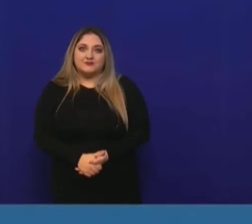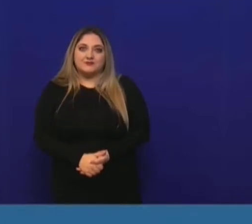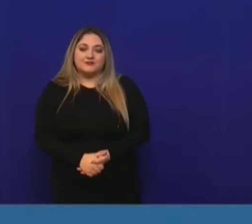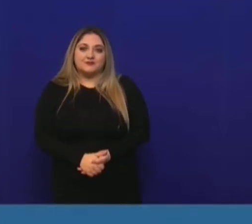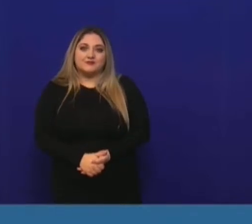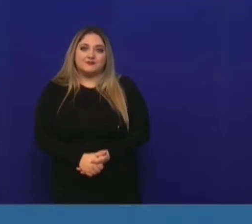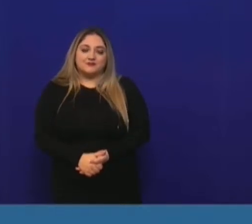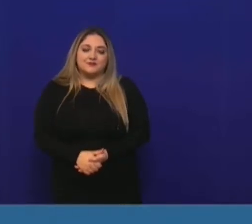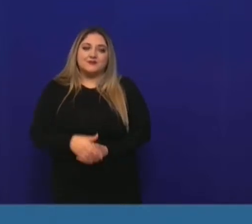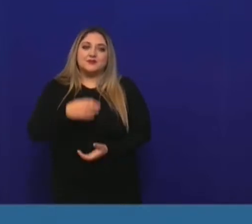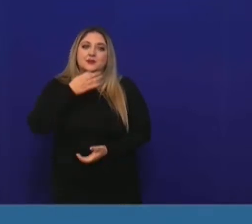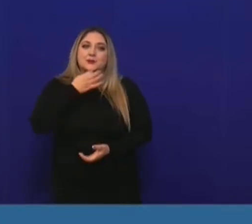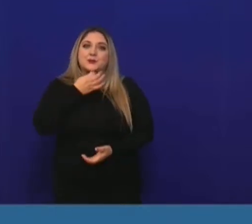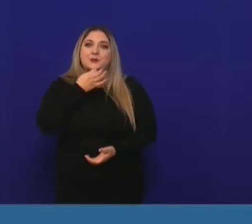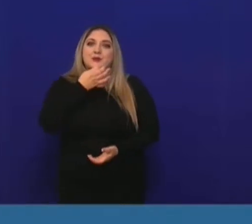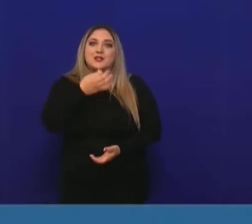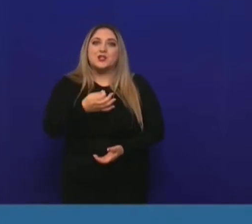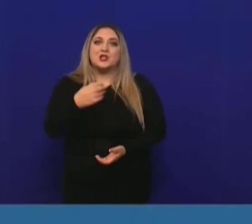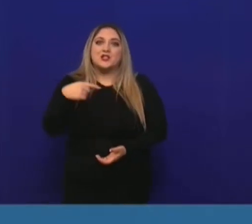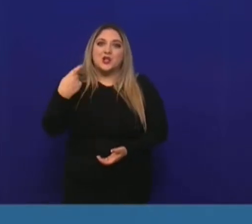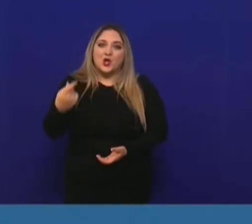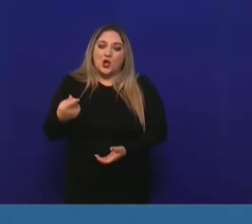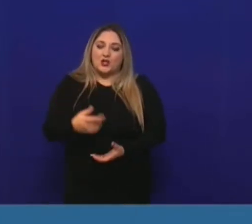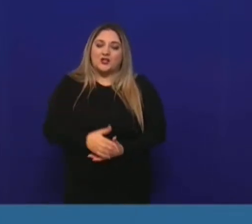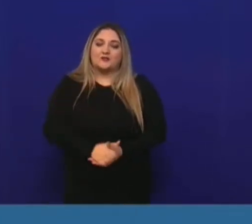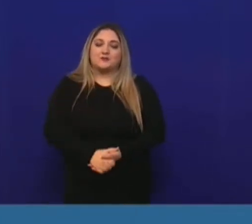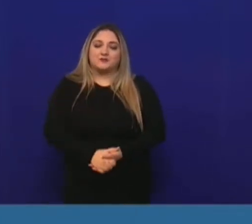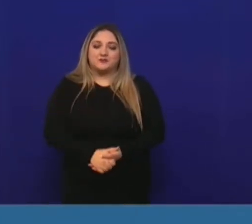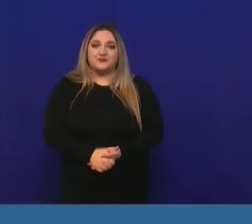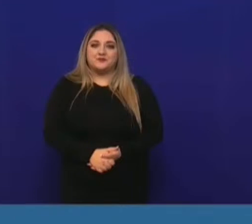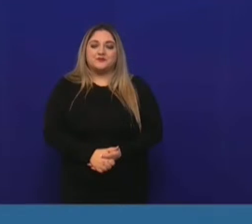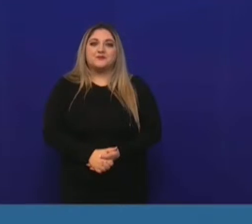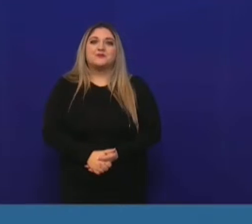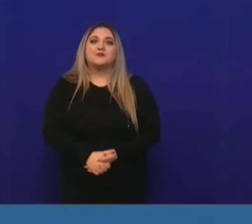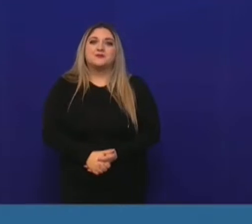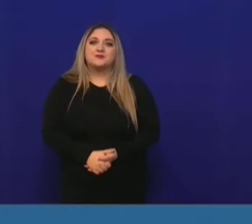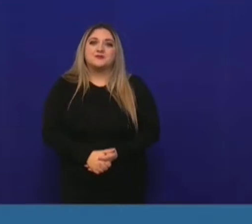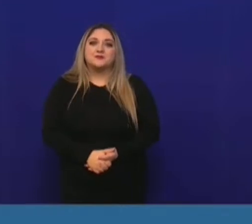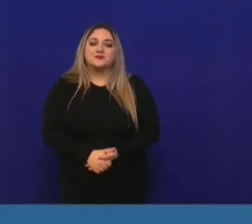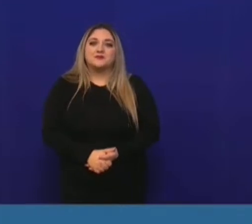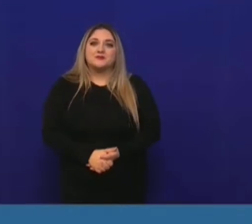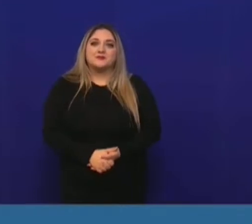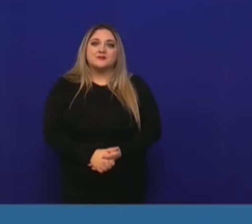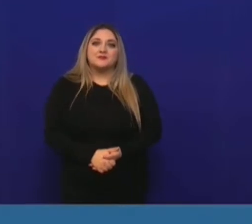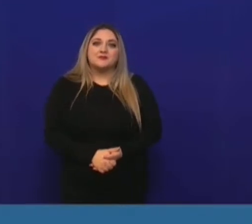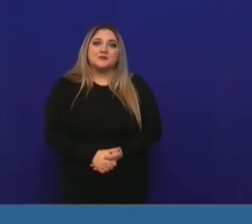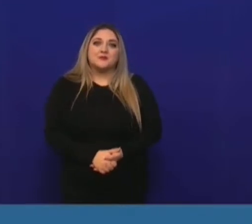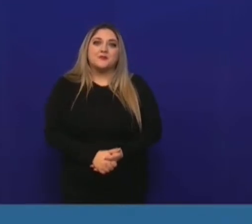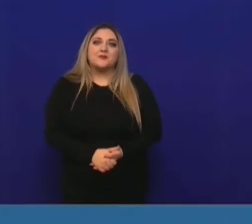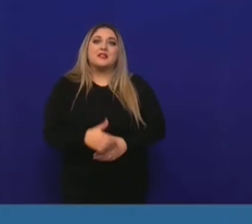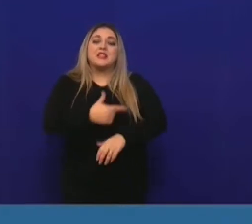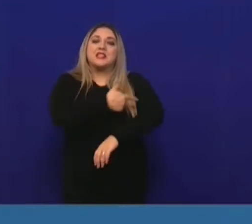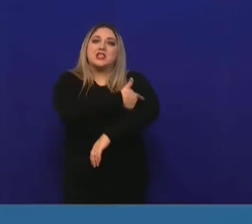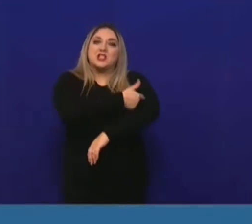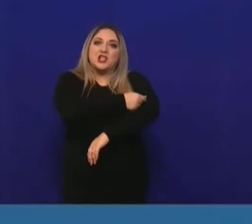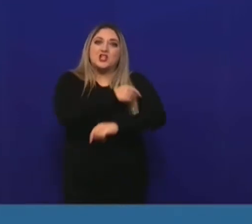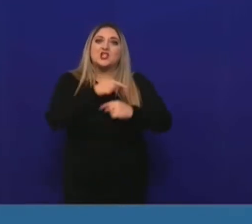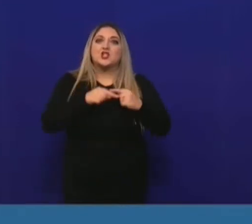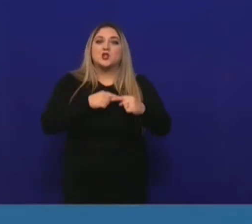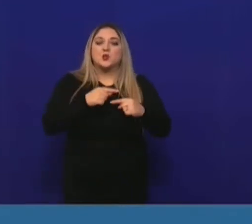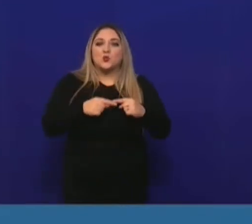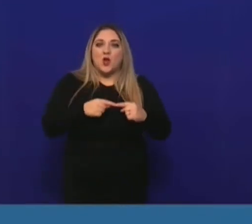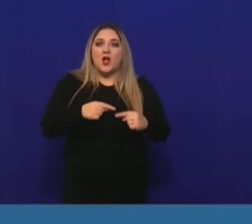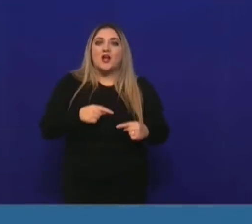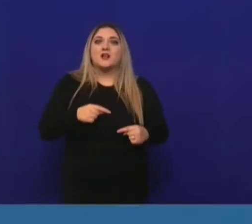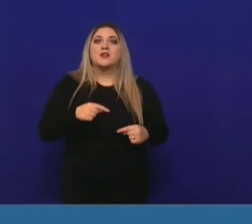Hi, good afternoon, Amy Borch minn Newsbook. L-ewwel mistoqsija hija brabta mal-vaċċin tal-AstraZeneca biex norbot ukoll mal-mistoqsija li